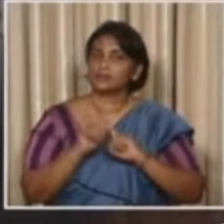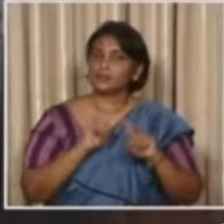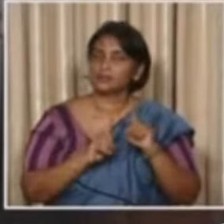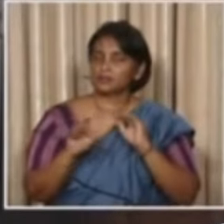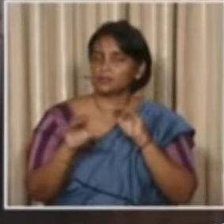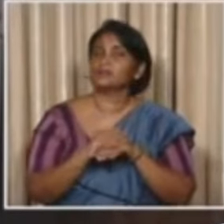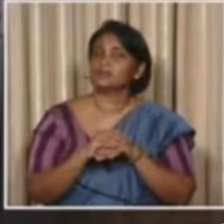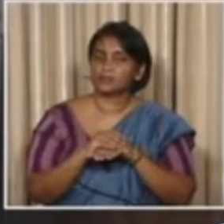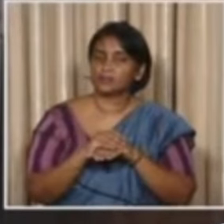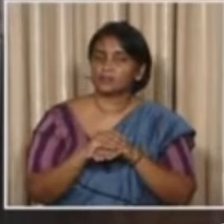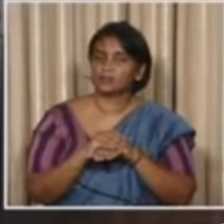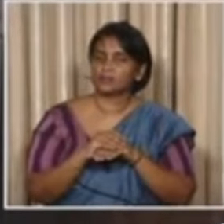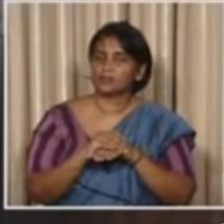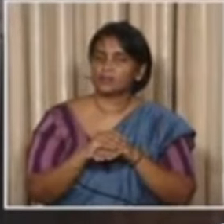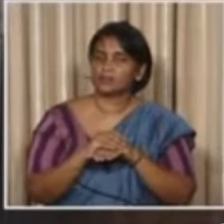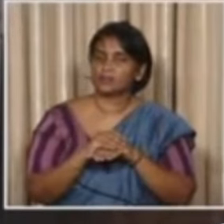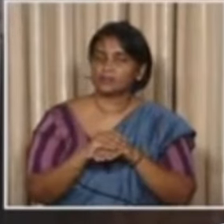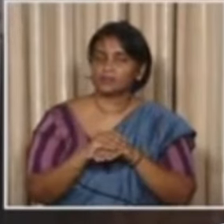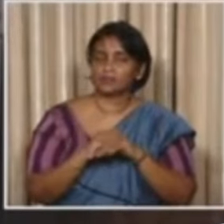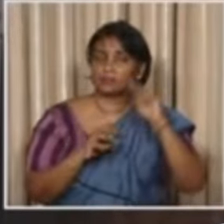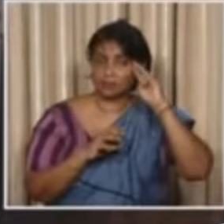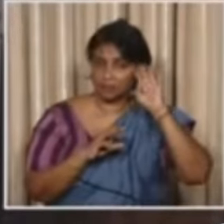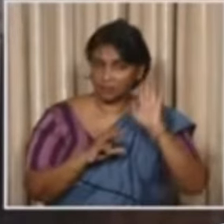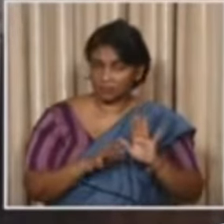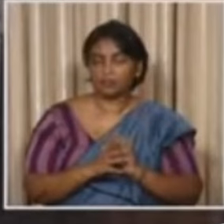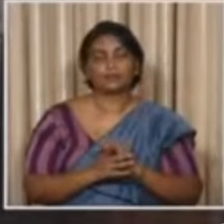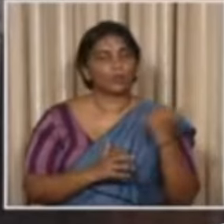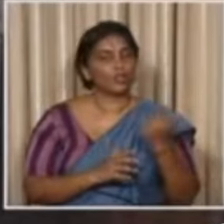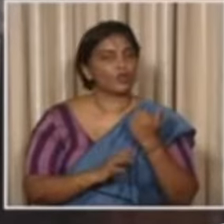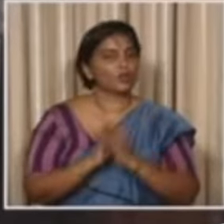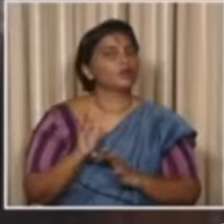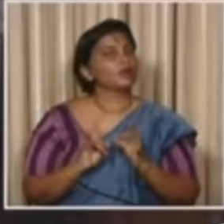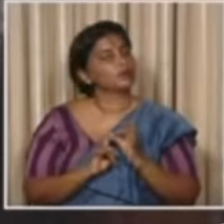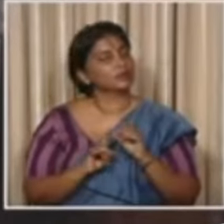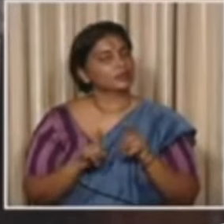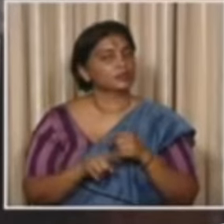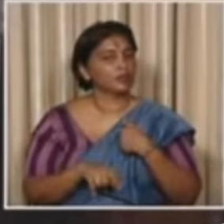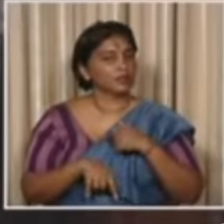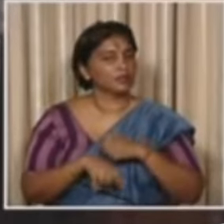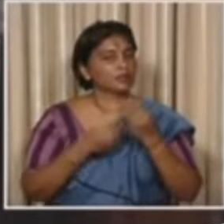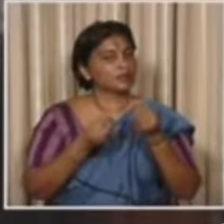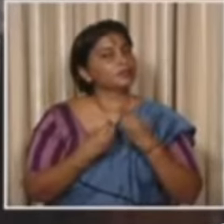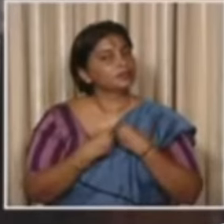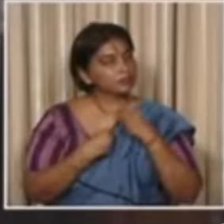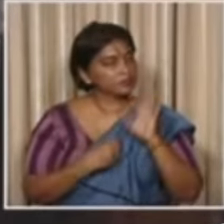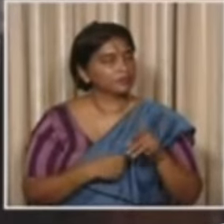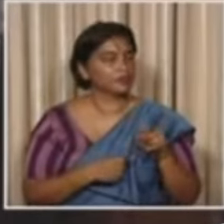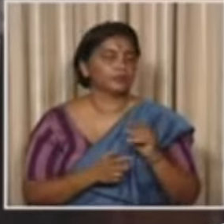නියෝජනය කිරීමට දිවුරුම් දුන්න නවක මන්ත්‍රීවරයෙකු ලෙස මාහට මේ අවස්ථාව ලබා දීම